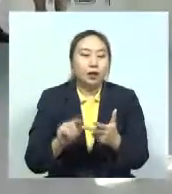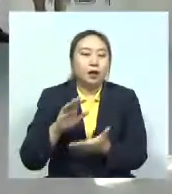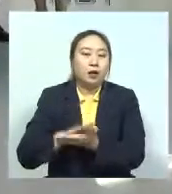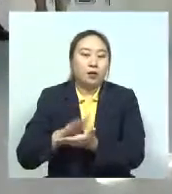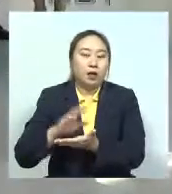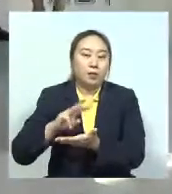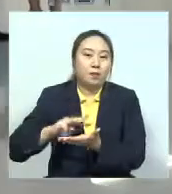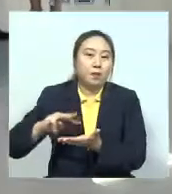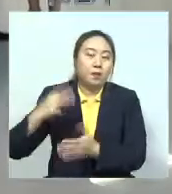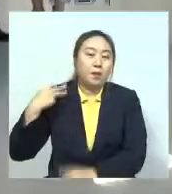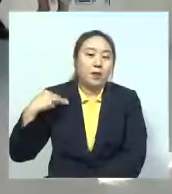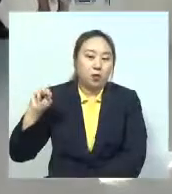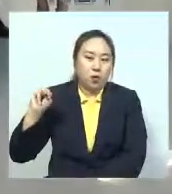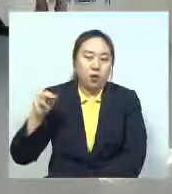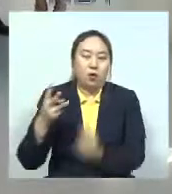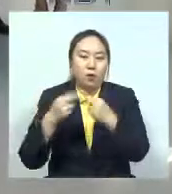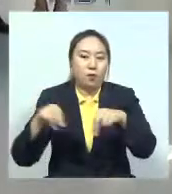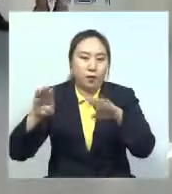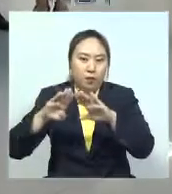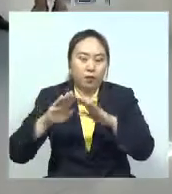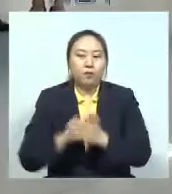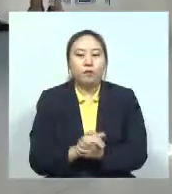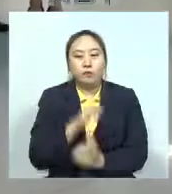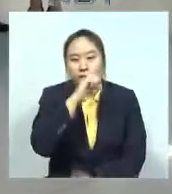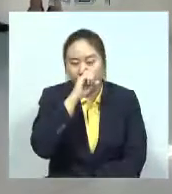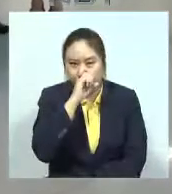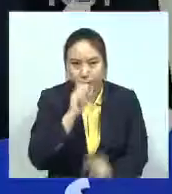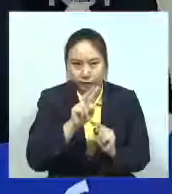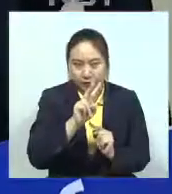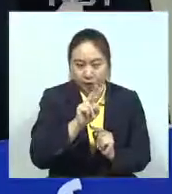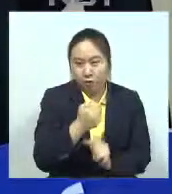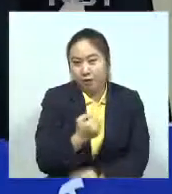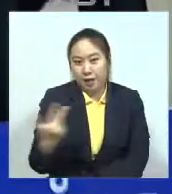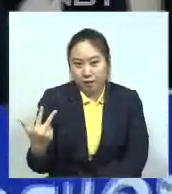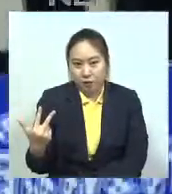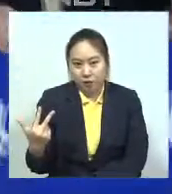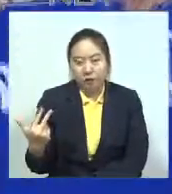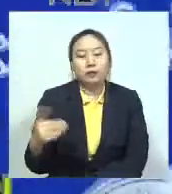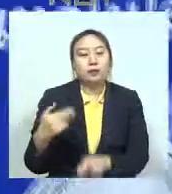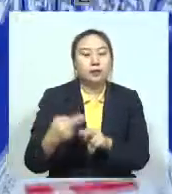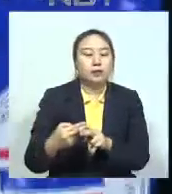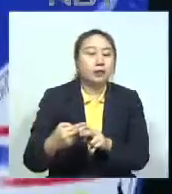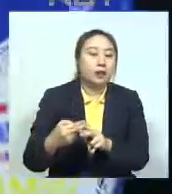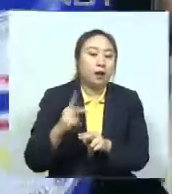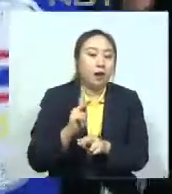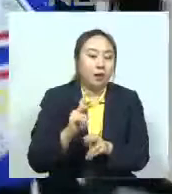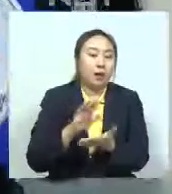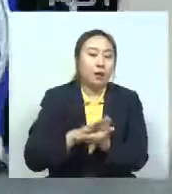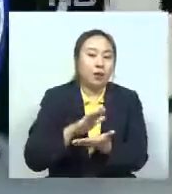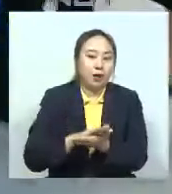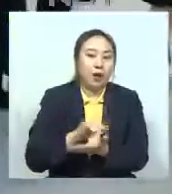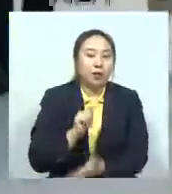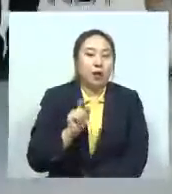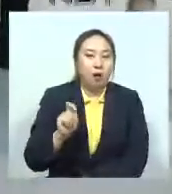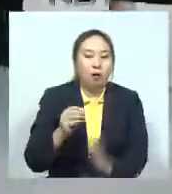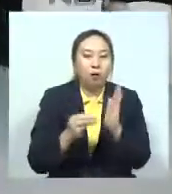งเรียนมหิดลวิทยานุสรณ์จากจังหวัดนครปฐม3เหรียญเงินที่ได้มาประกอบด้วยนายปรมัตถ์สมุทรศิลป์โรงเรียนเตรียมอุ